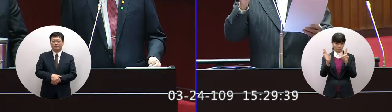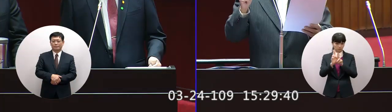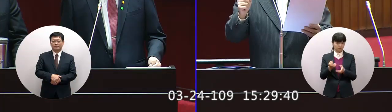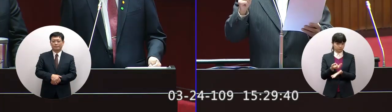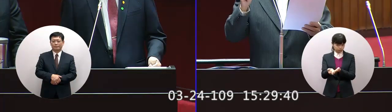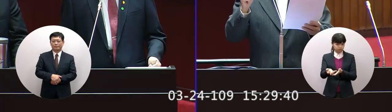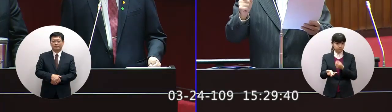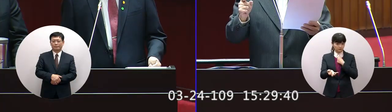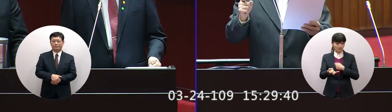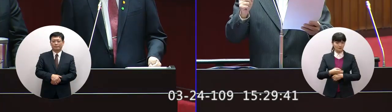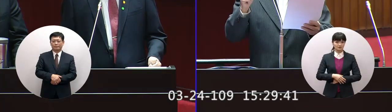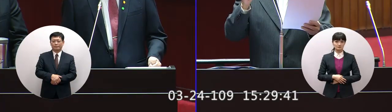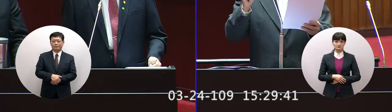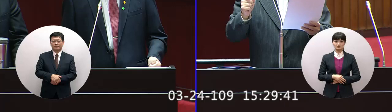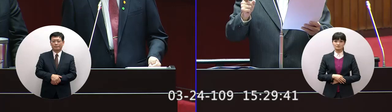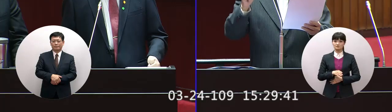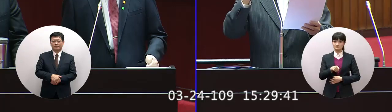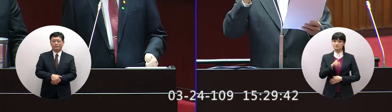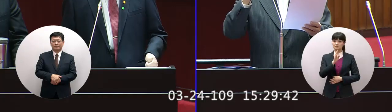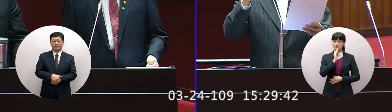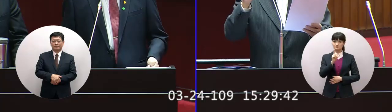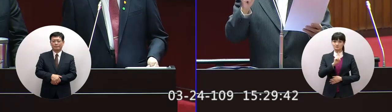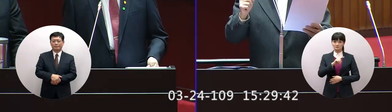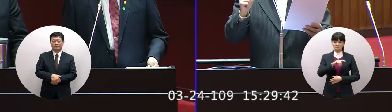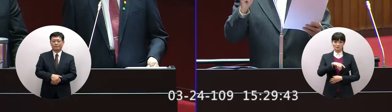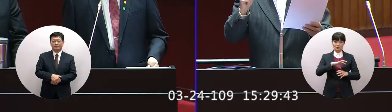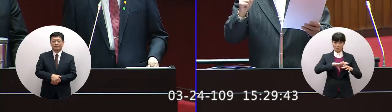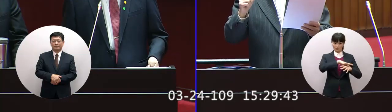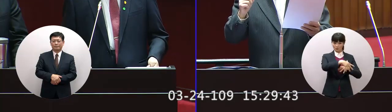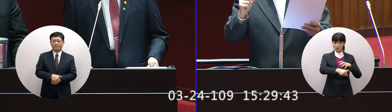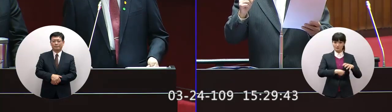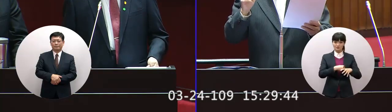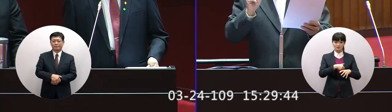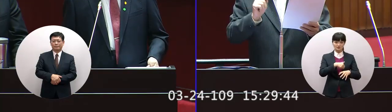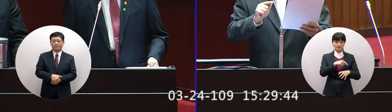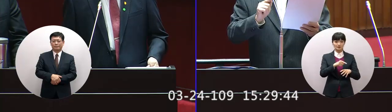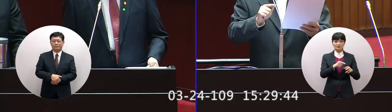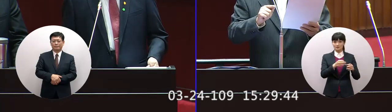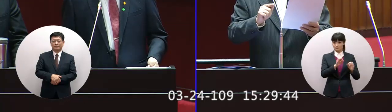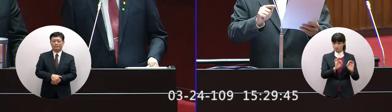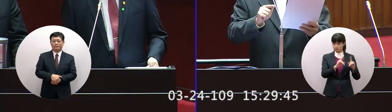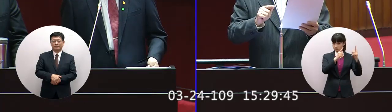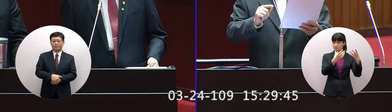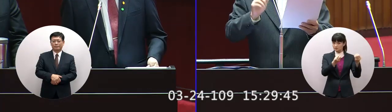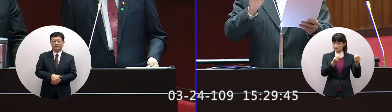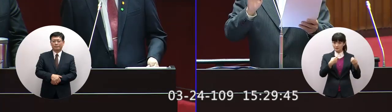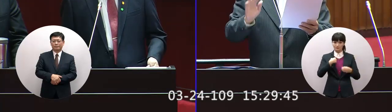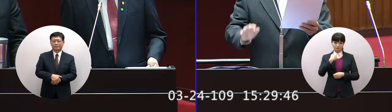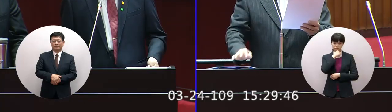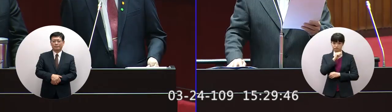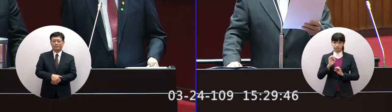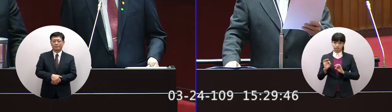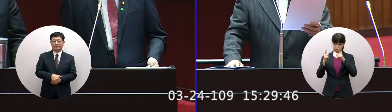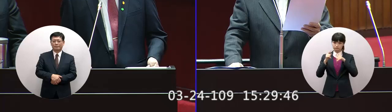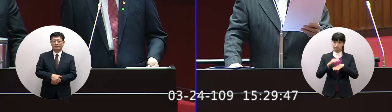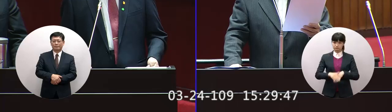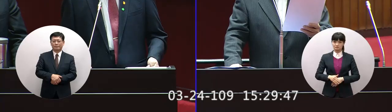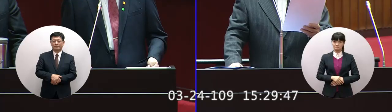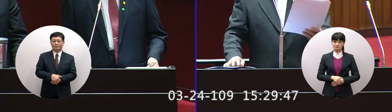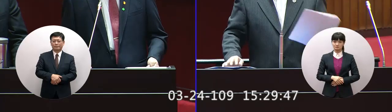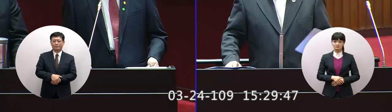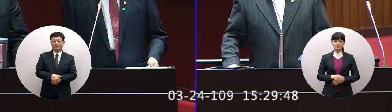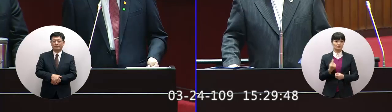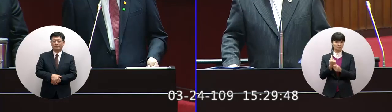是国际燃气燃料价格不变的情况之下是这么一个涨幅。那么你们在去